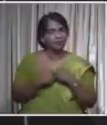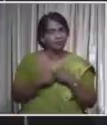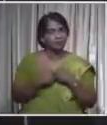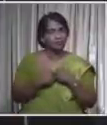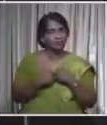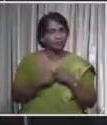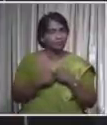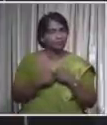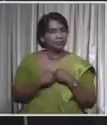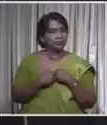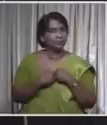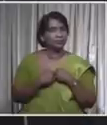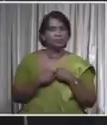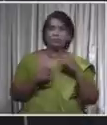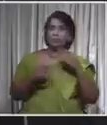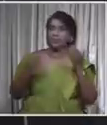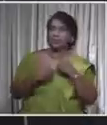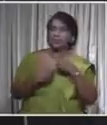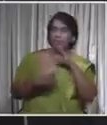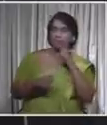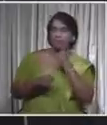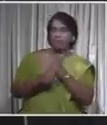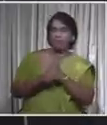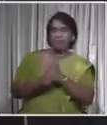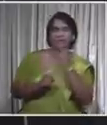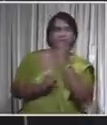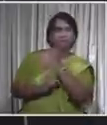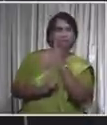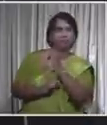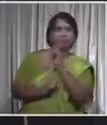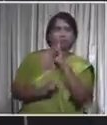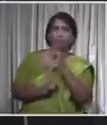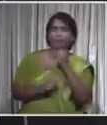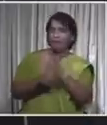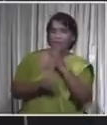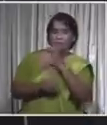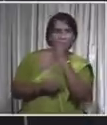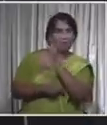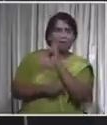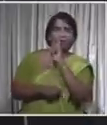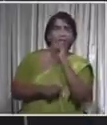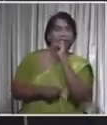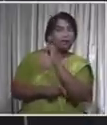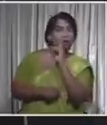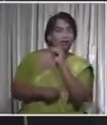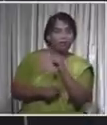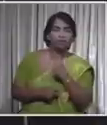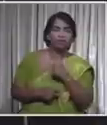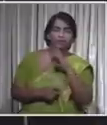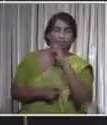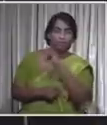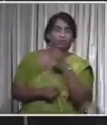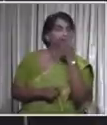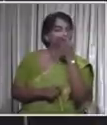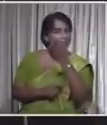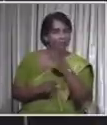අපි චෝදනා කරනවා ආණ්ඩු පක්ෂයට. මොකද්ද අපි චෝදනා කරන්නේ? අපි චෝදනා කරනවා